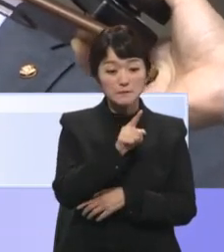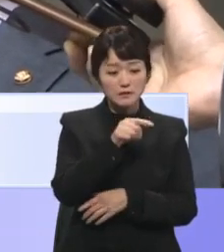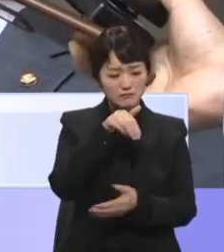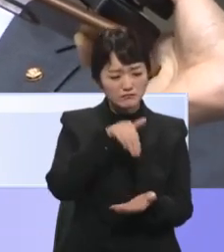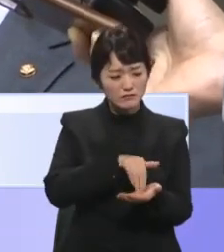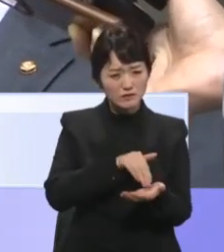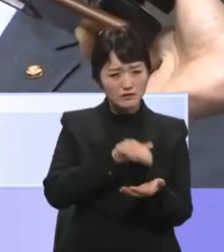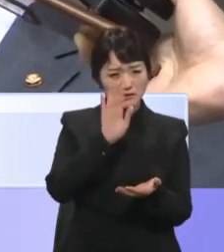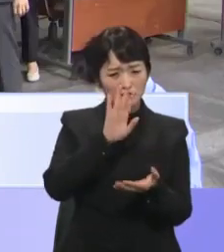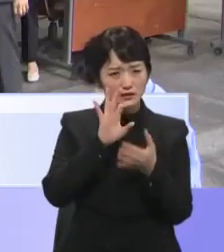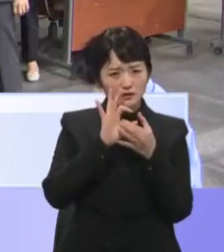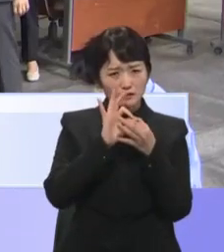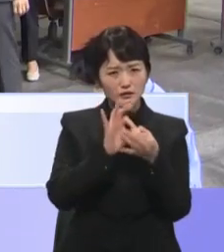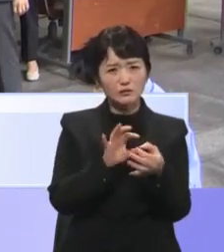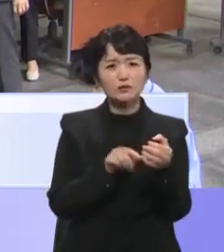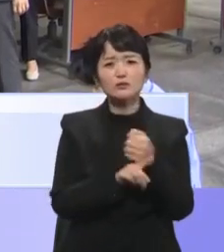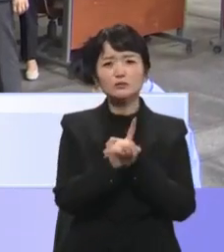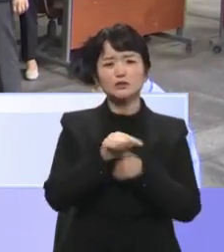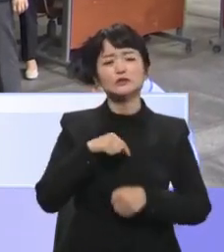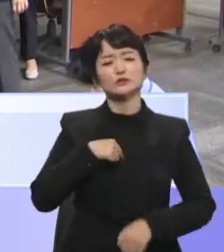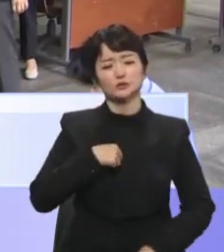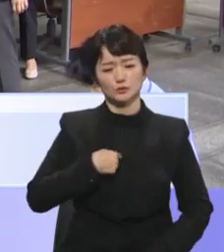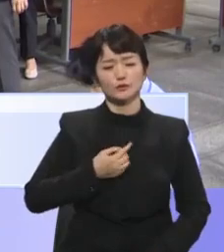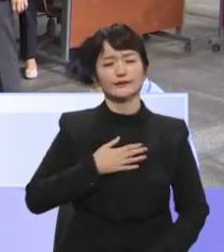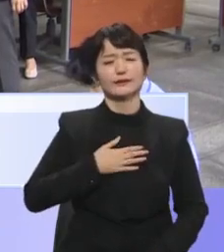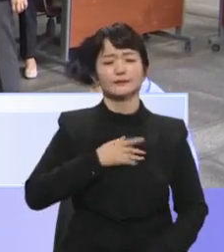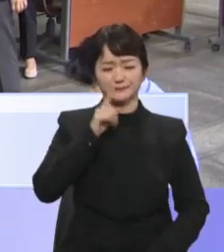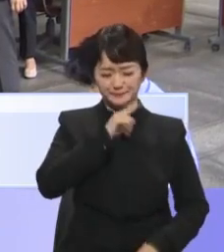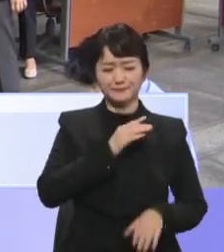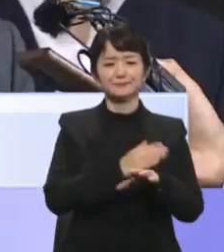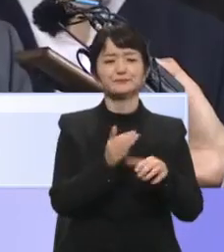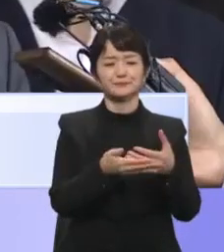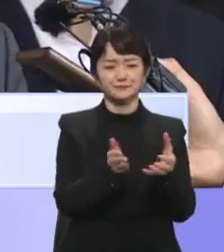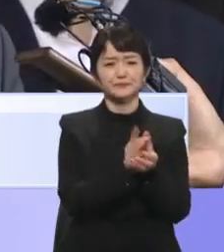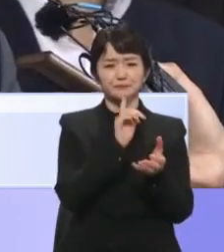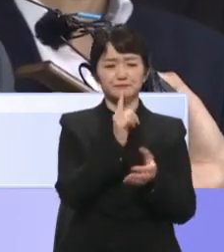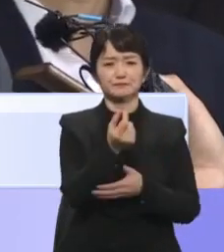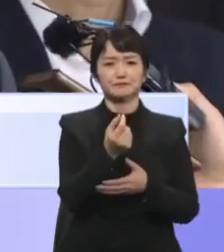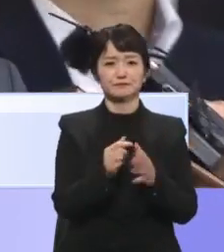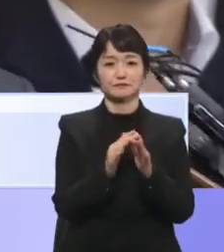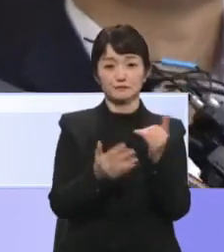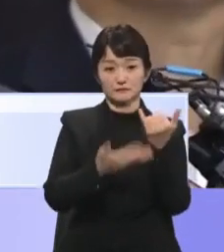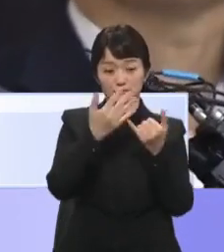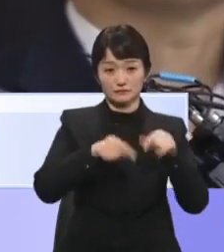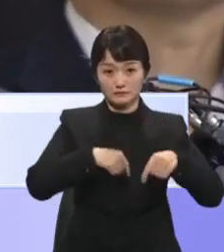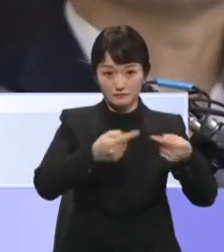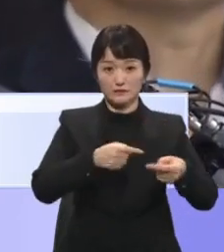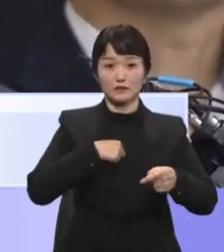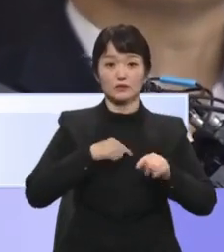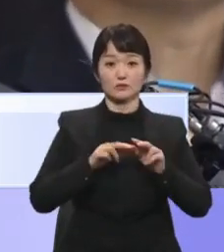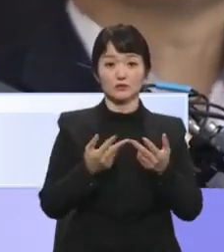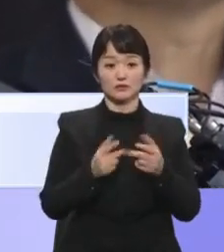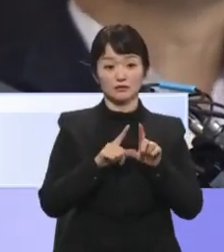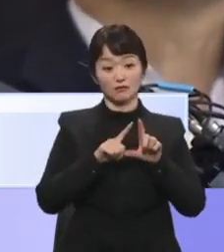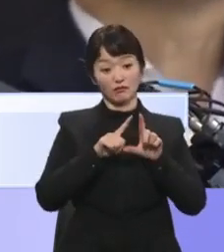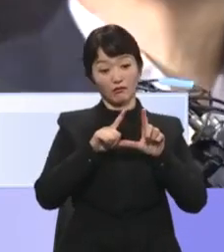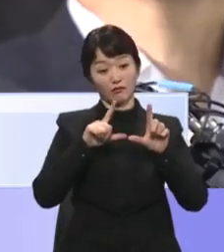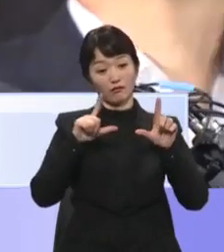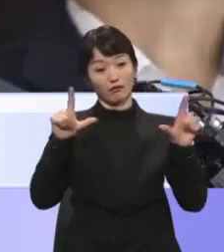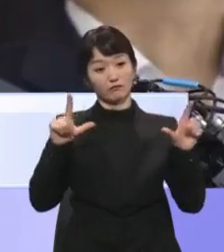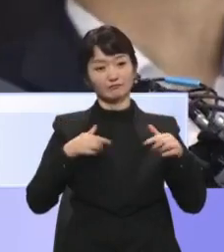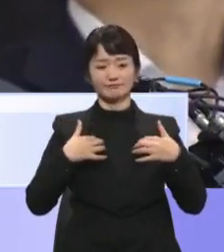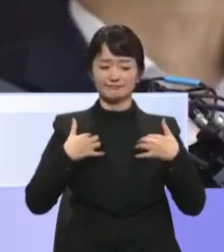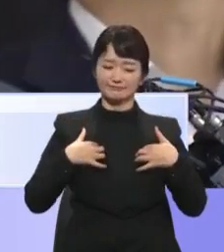이어간다는 거는 스스로 빌런을 자처한 거 아니겠어요 그래서 저는 지금 오히려 저렇게 유튜브 나와서 본인의 유명세를 즐기고 있는듯한 느낌이 오히려